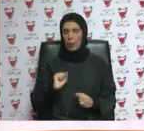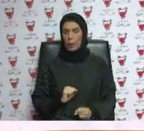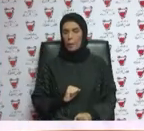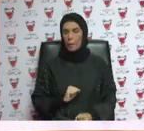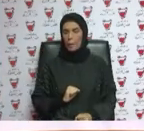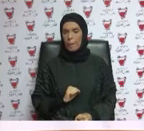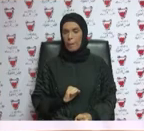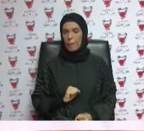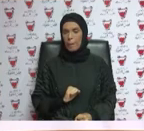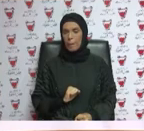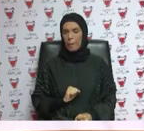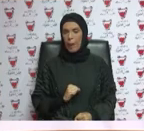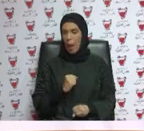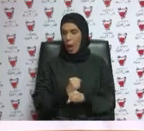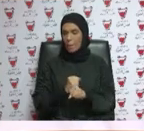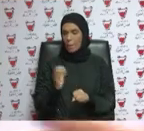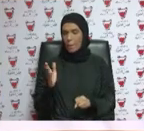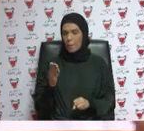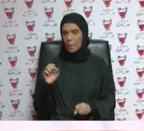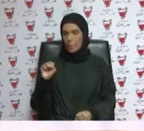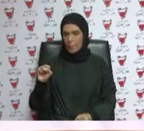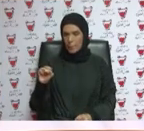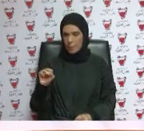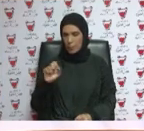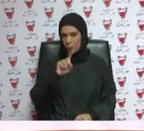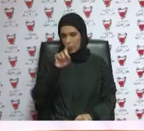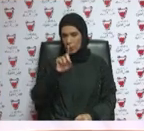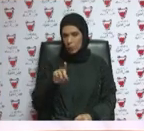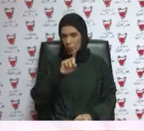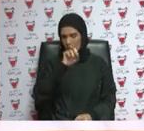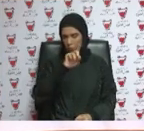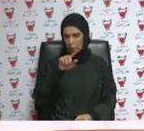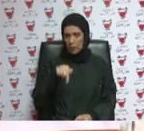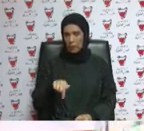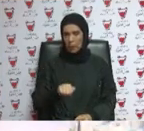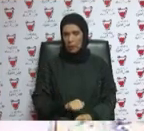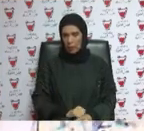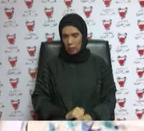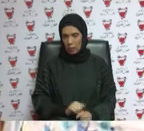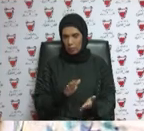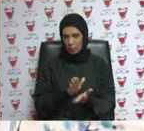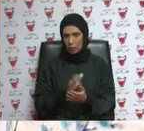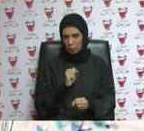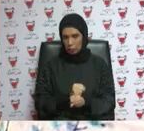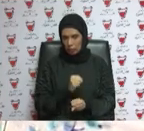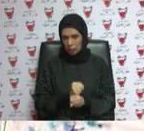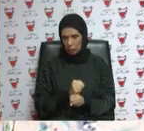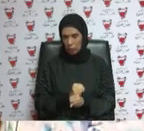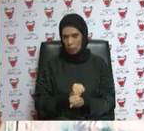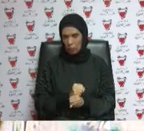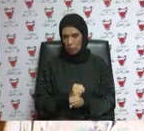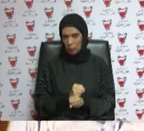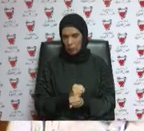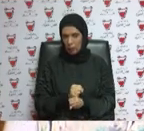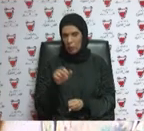وأيضا طريقة الإنفاذ. فيما يتعلق في التساؤلات التي أثيرت حول التطبيقات في شأن إخلال